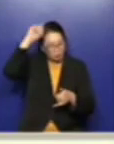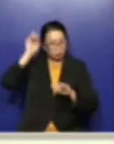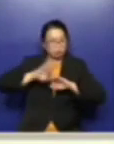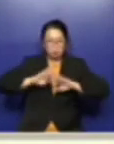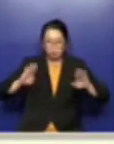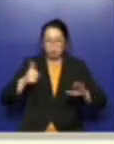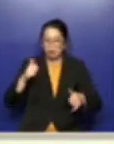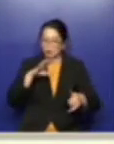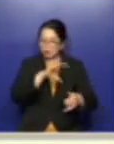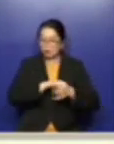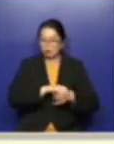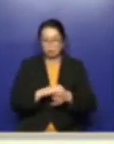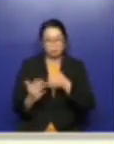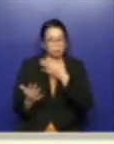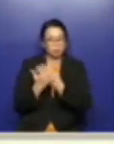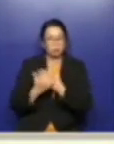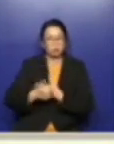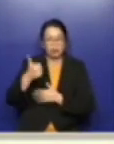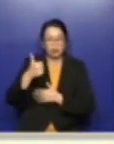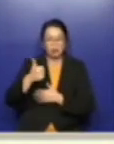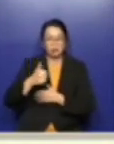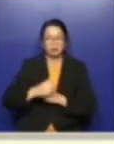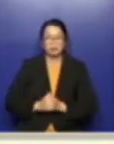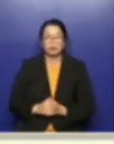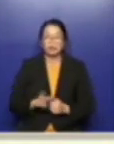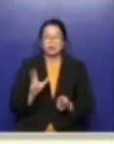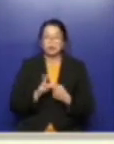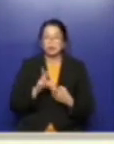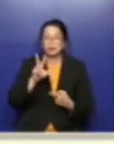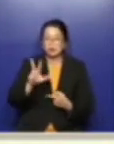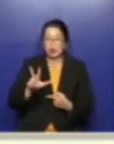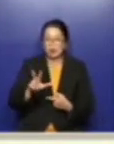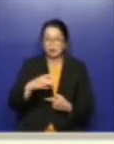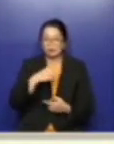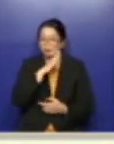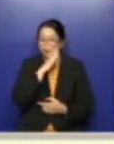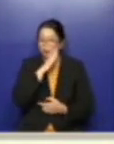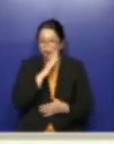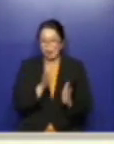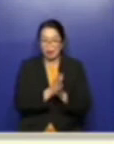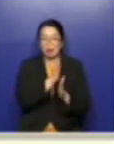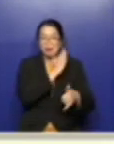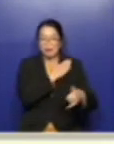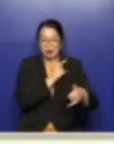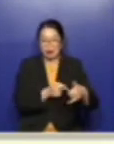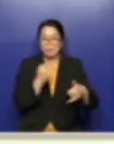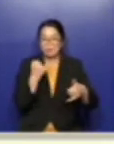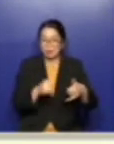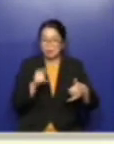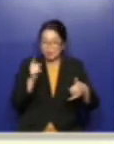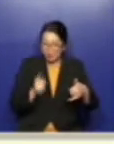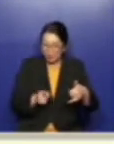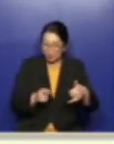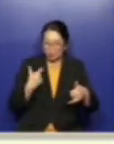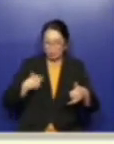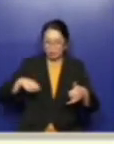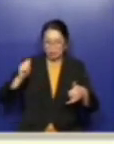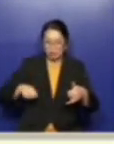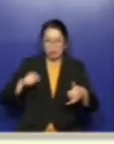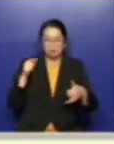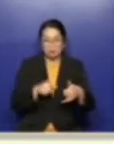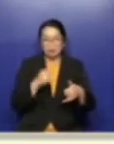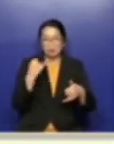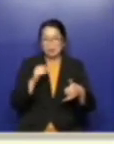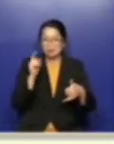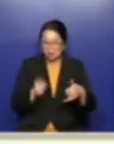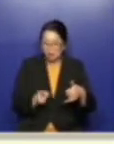ได้แล้วก็3เมื่อจะต้องจำคุกกักขังหรือขังพระภิกษุรูปใดตามคำพิพากษาหรือคำสั่งของศ